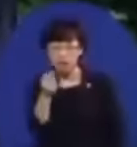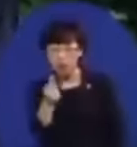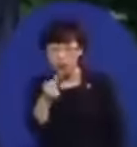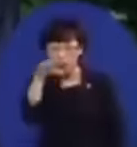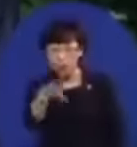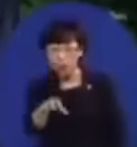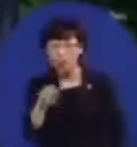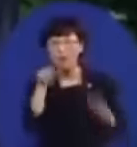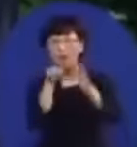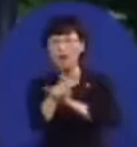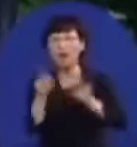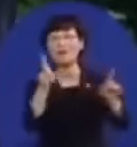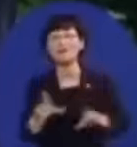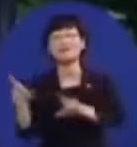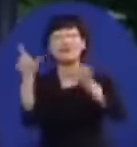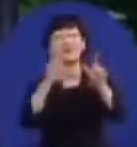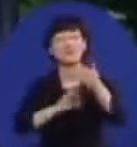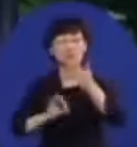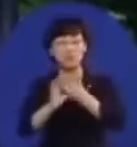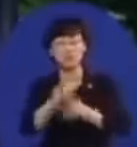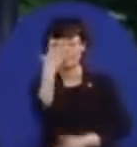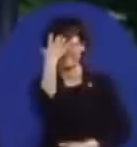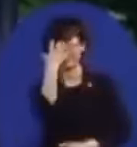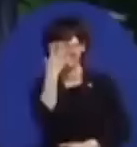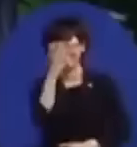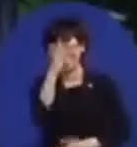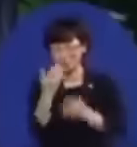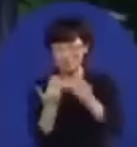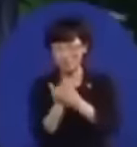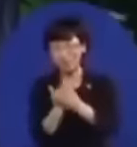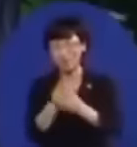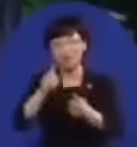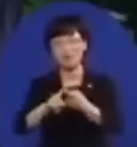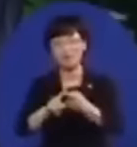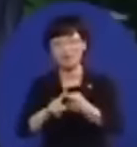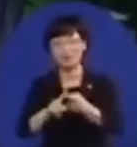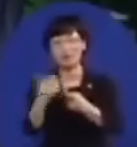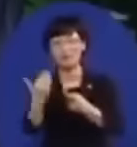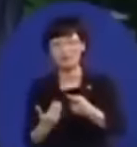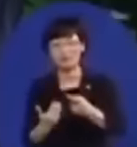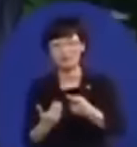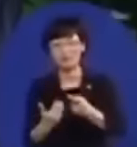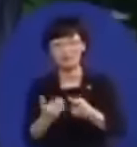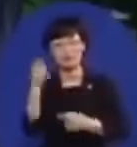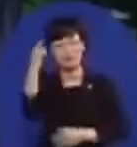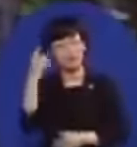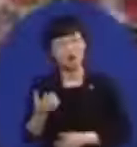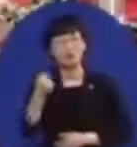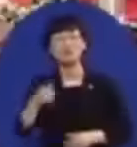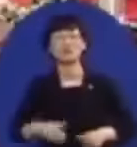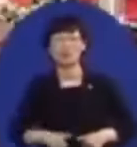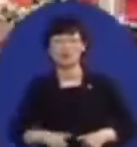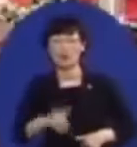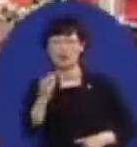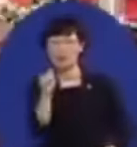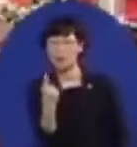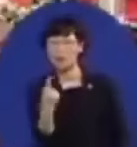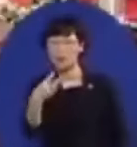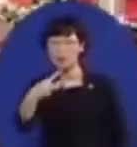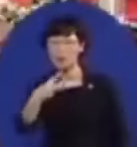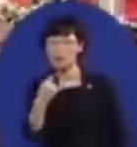가서 살려면 우울증에 걸릴 각오를 해야 되는 것입니다. 호르몬이